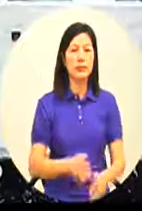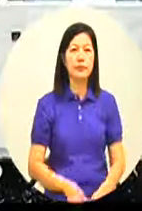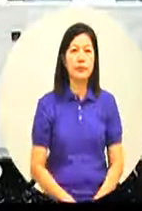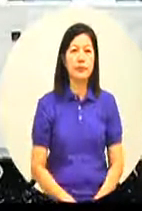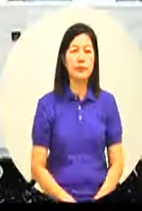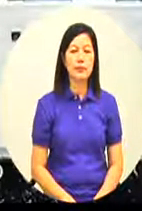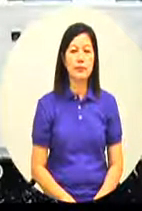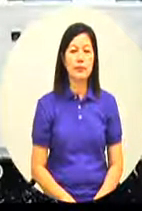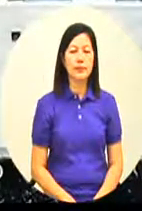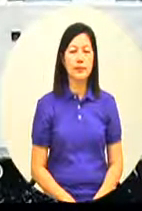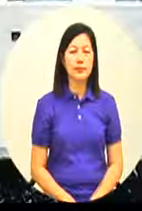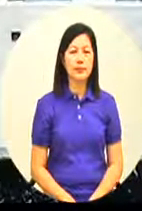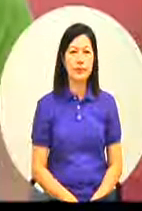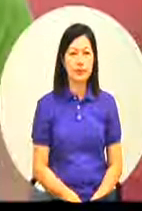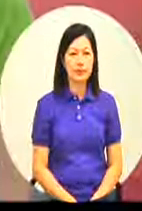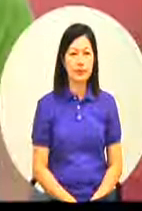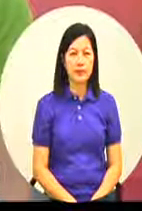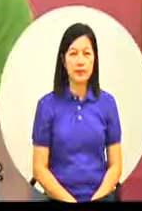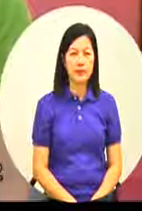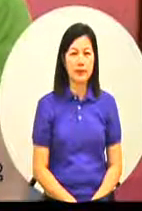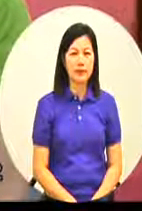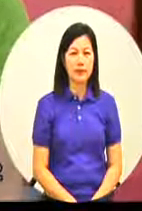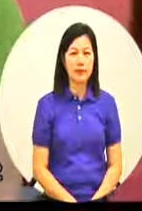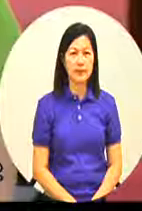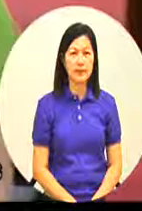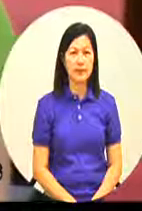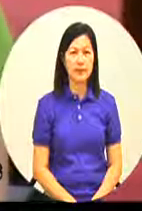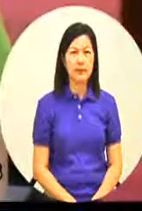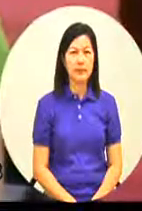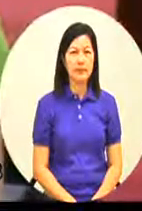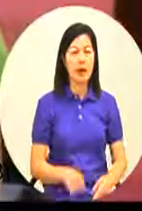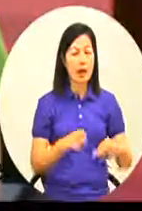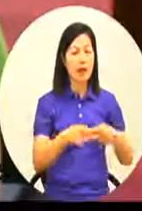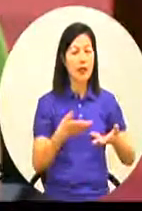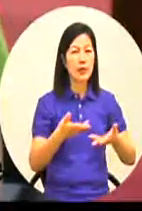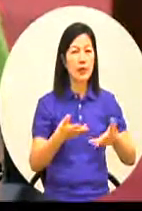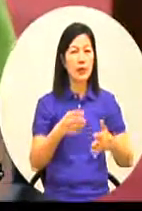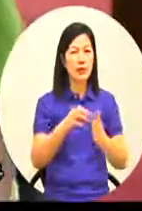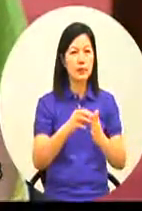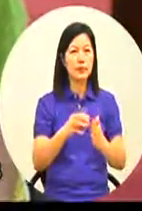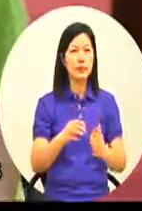主席。那个咱这个公务局吼，咱这个